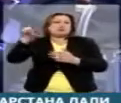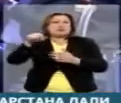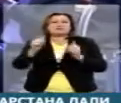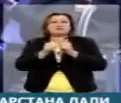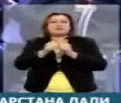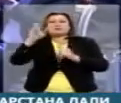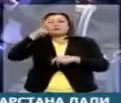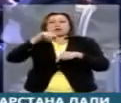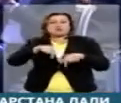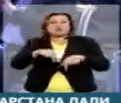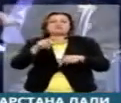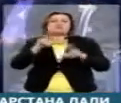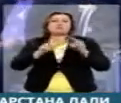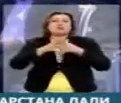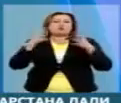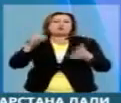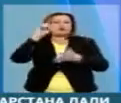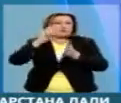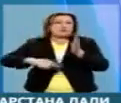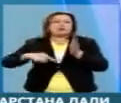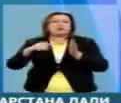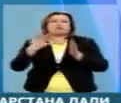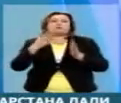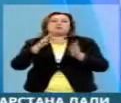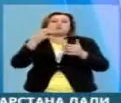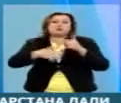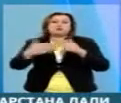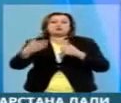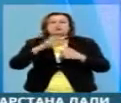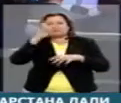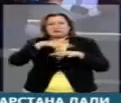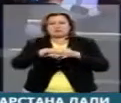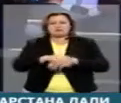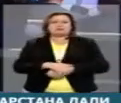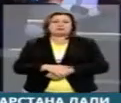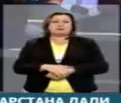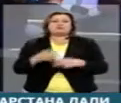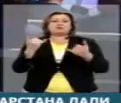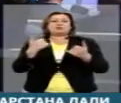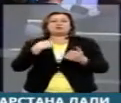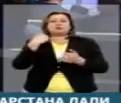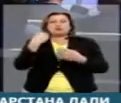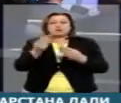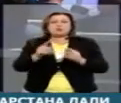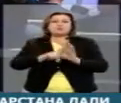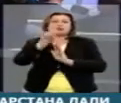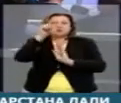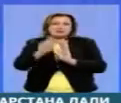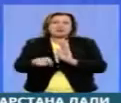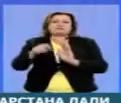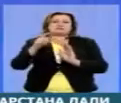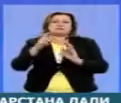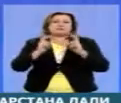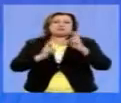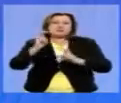а в соседнем государстве. Это знак большого доверия, которое сложилось между двумя странами. Сегодня мы даем старт новым совместным производством